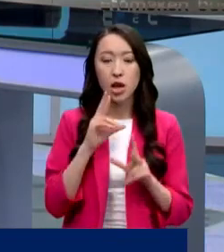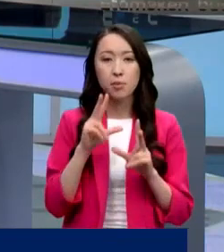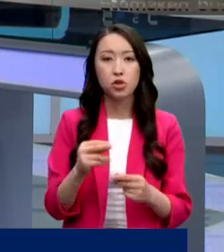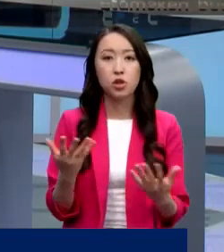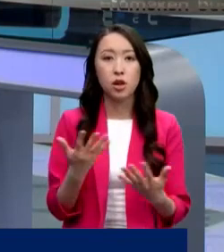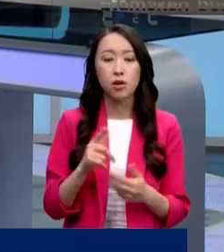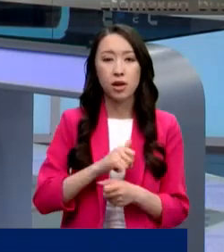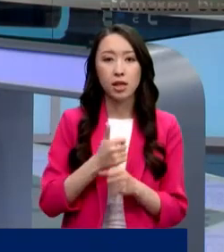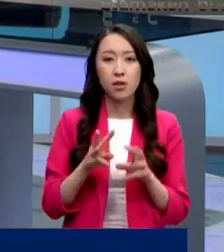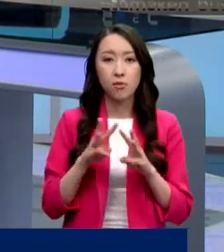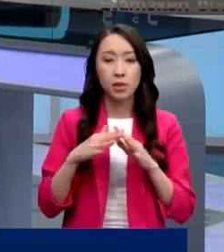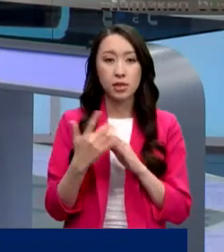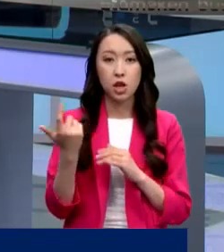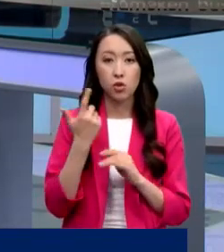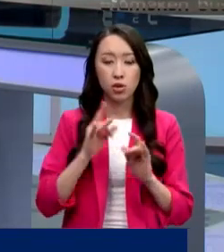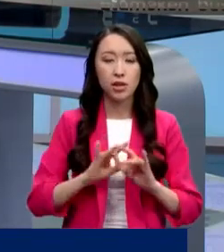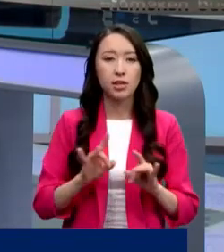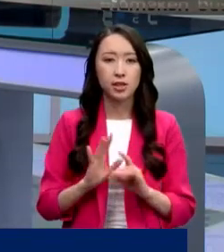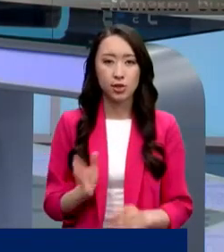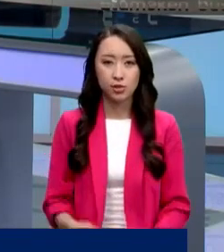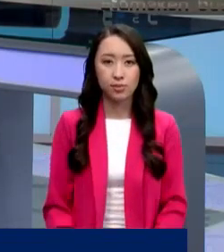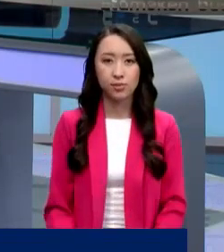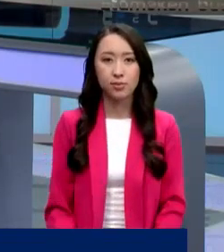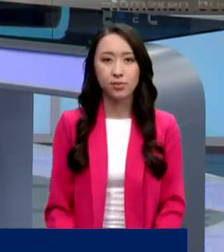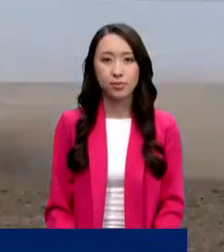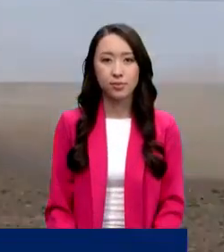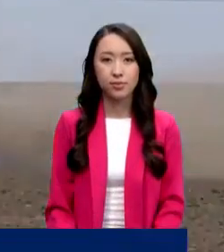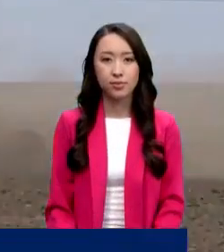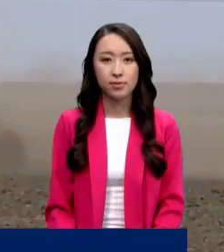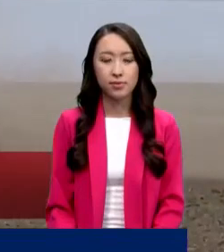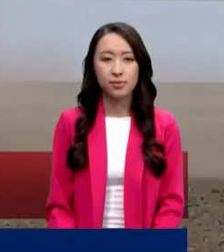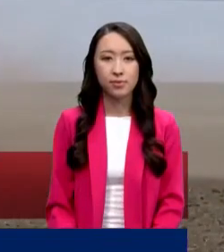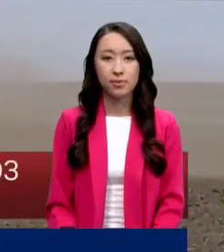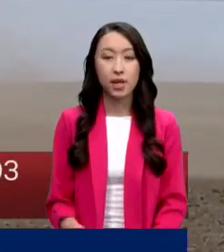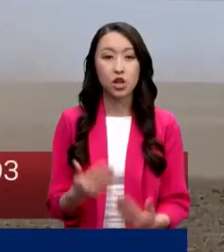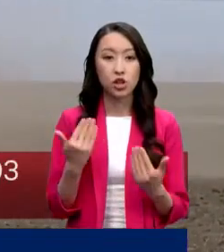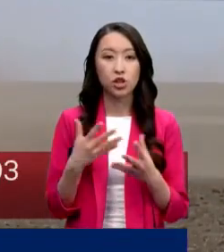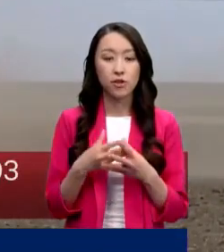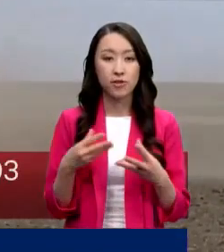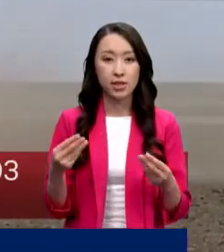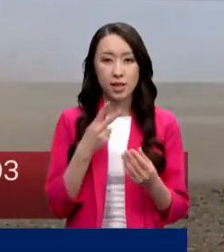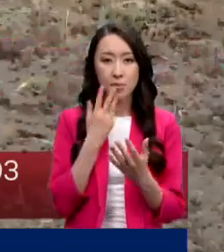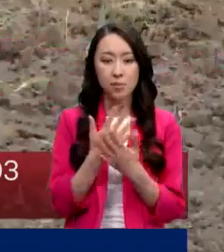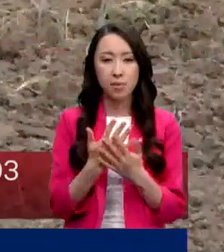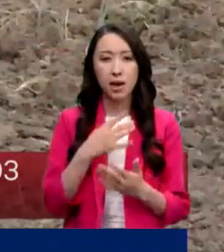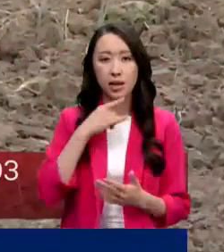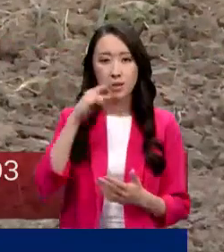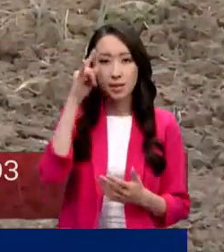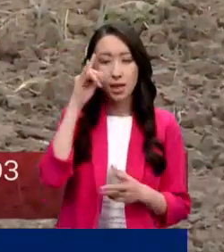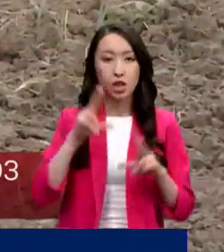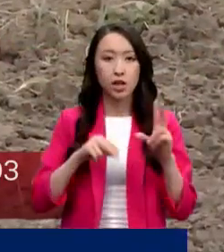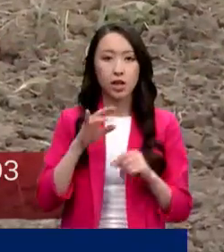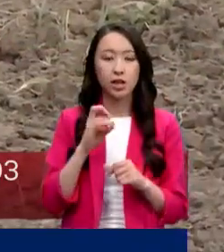глава Минсельхоза фермерам, расскажет моя коллега Жанна Теова. Нынешняя весна дала казахстанским аграриям надежду